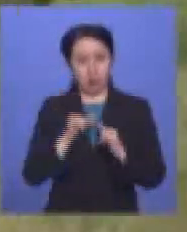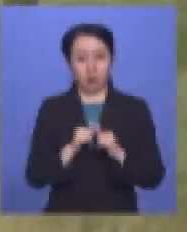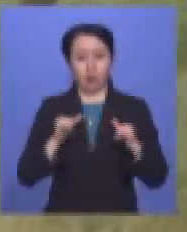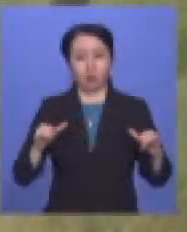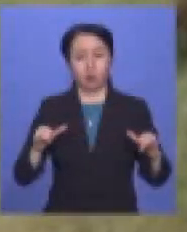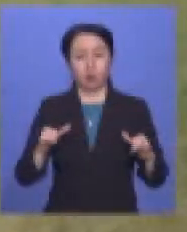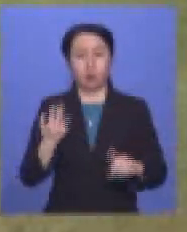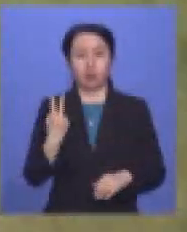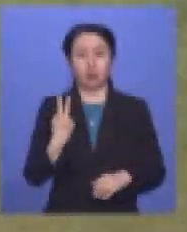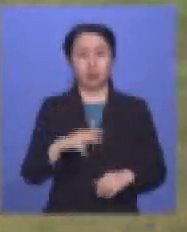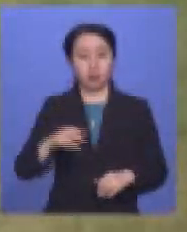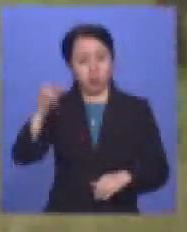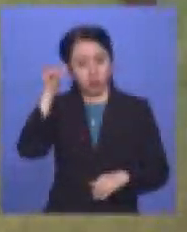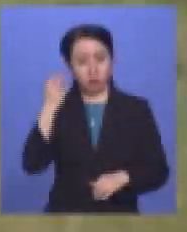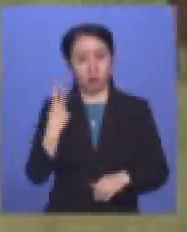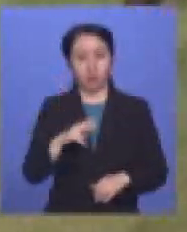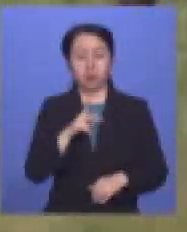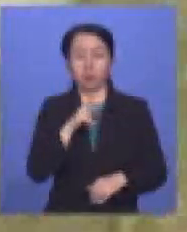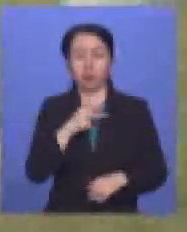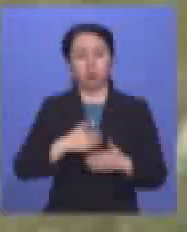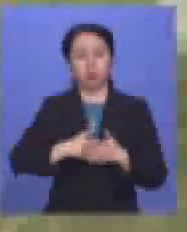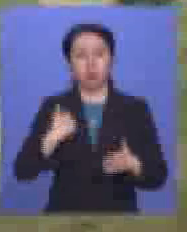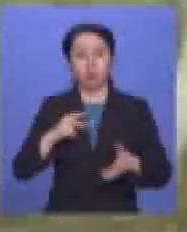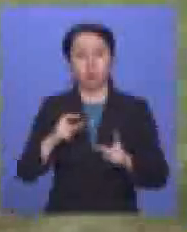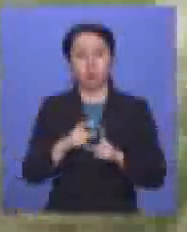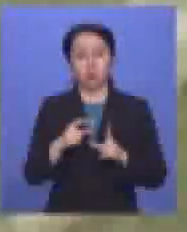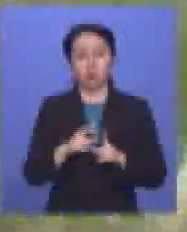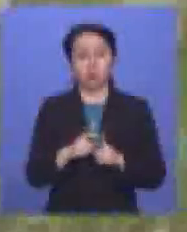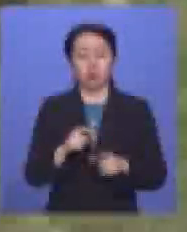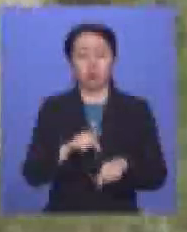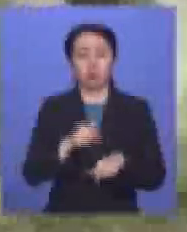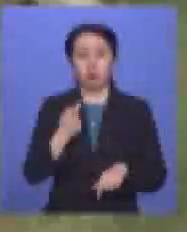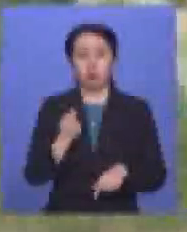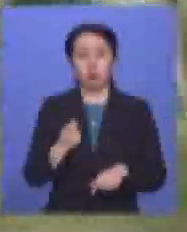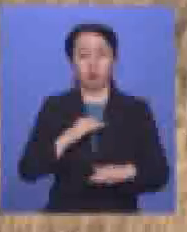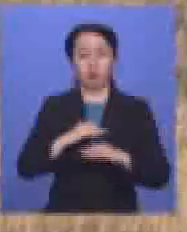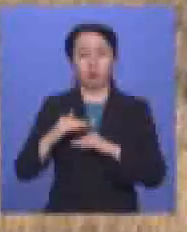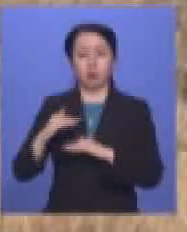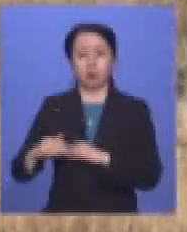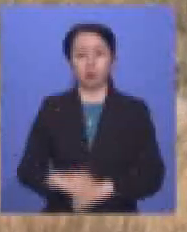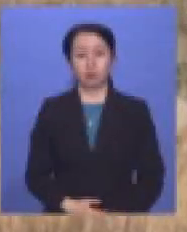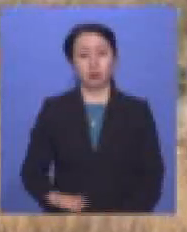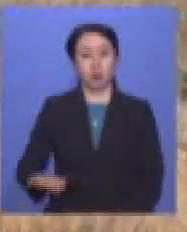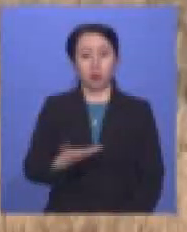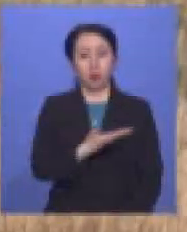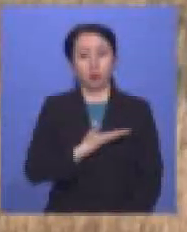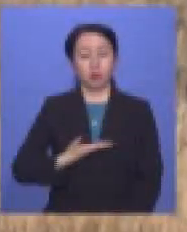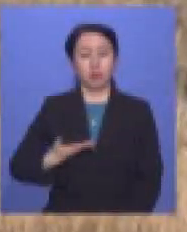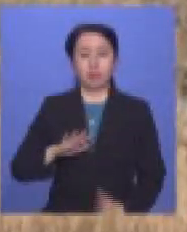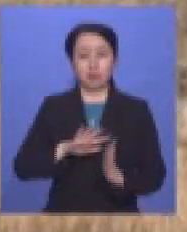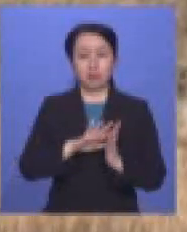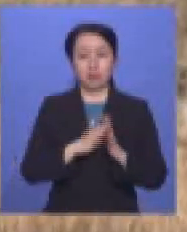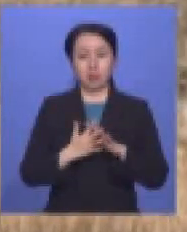его хозяйстве 20 коров и 20 коз. Ранее, по его словам, ощущалась нехватка пастбищ. В целом у нас село,